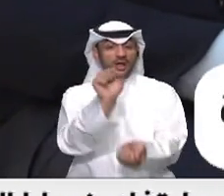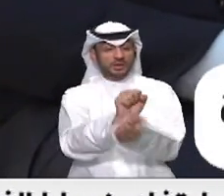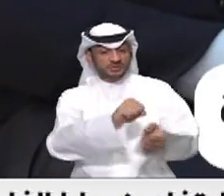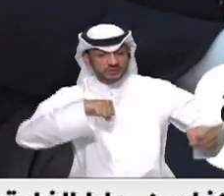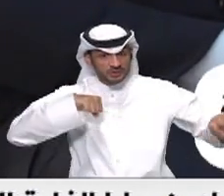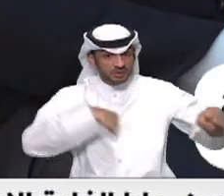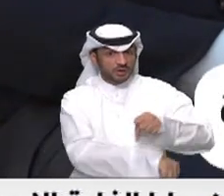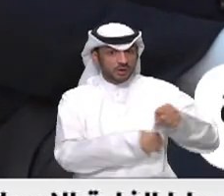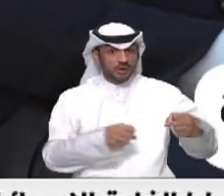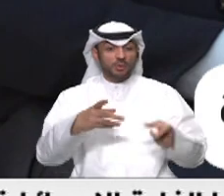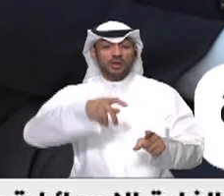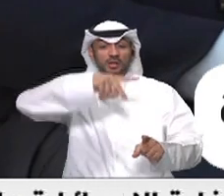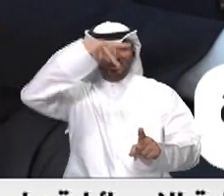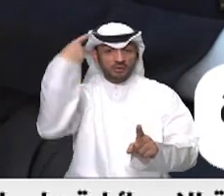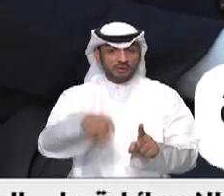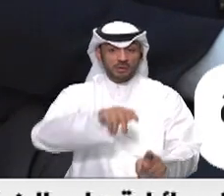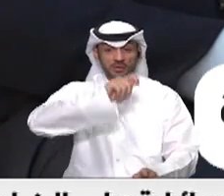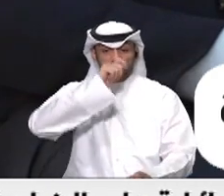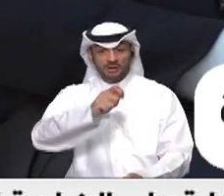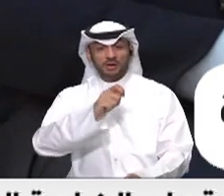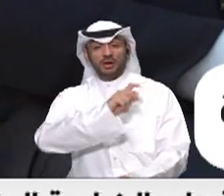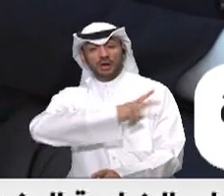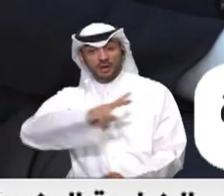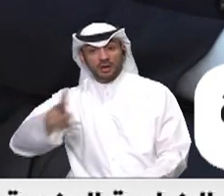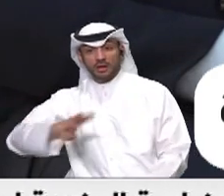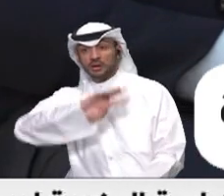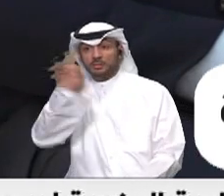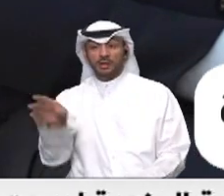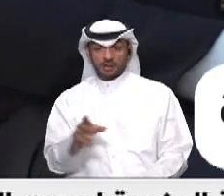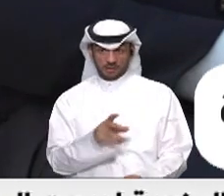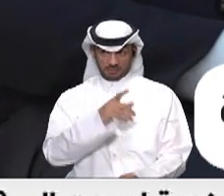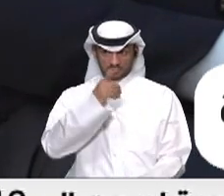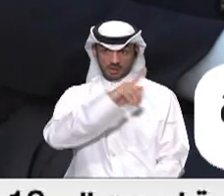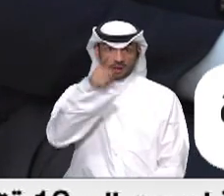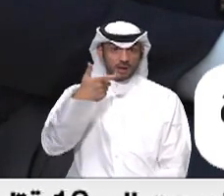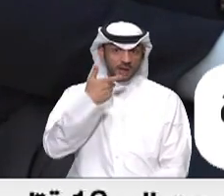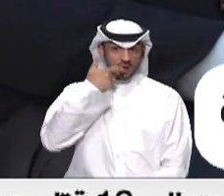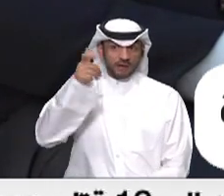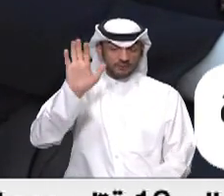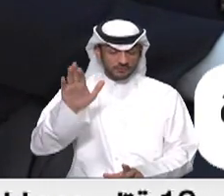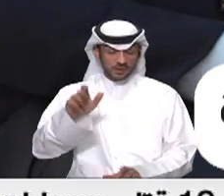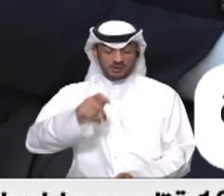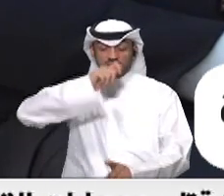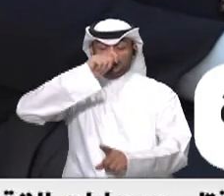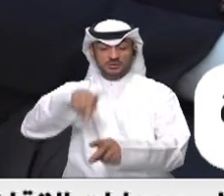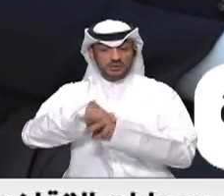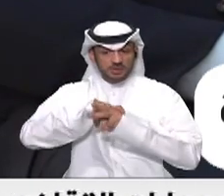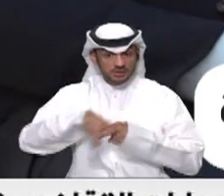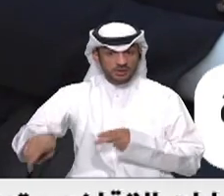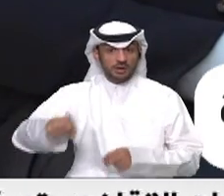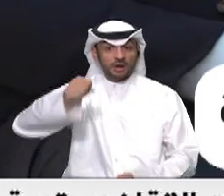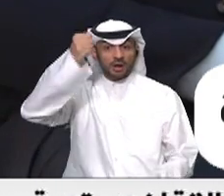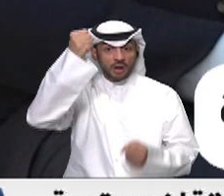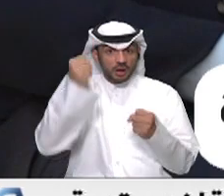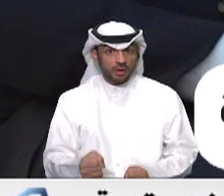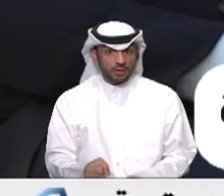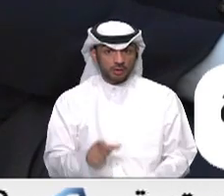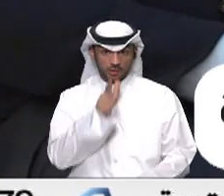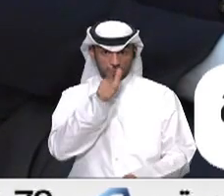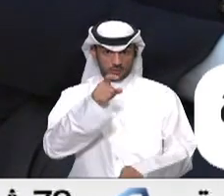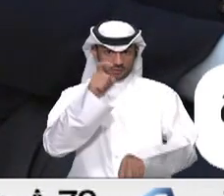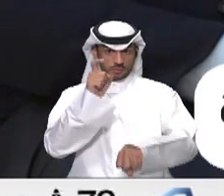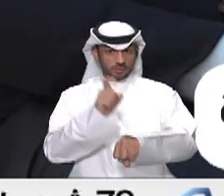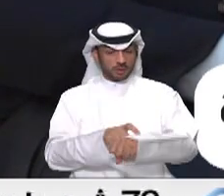الافواه لكل المناصرين السلميين وترهيب كل صوت مؤيد بصمه بمعاداته والوقت